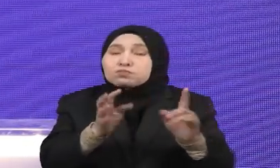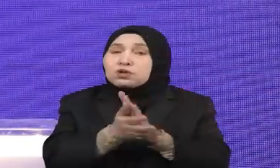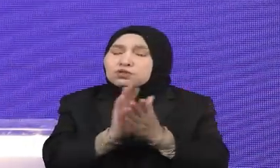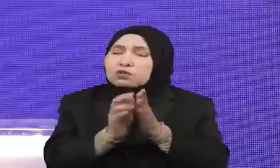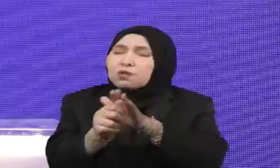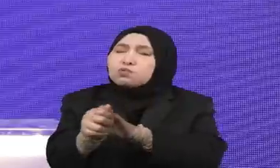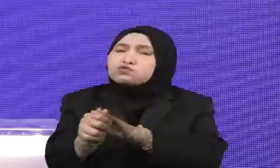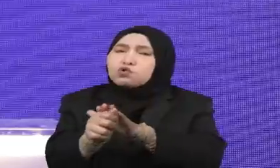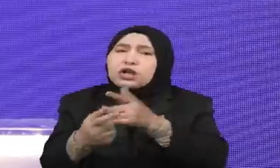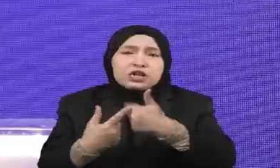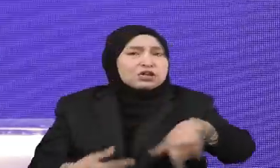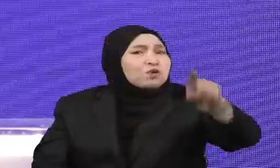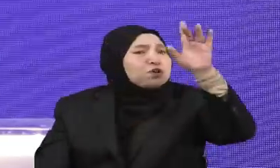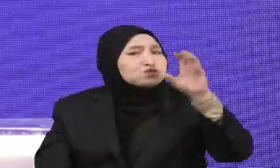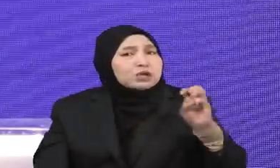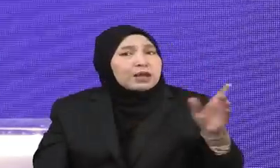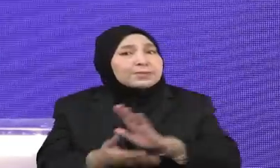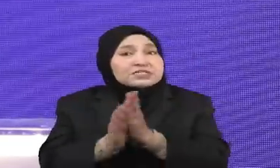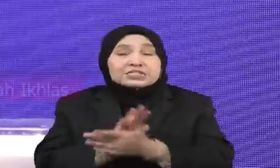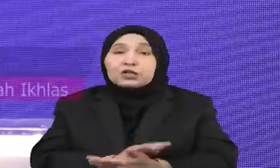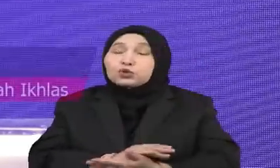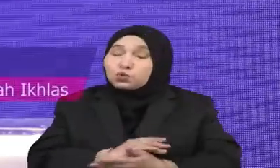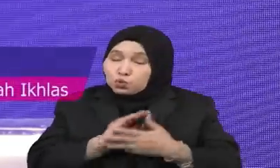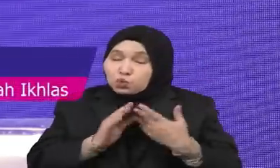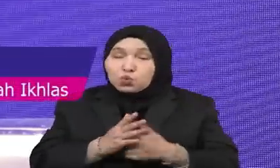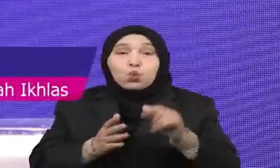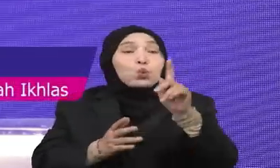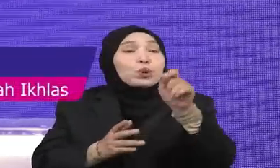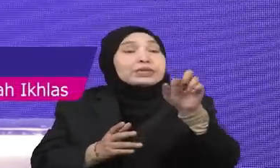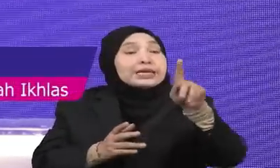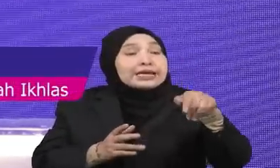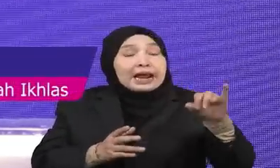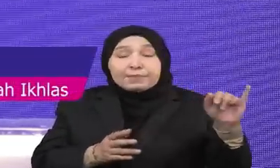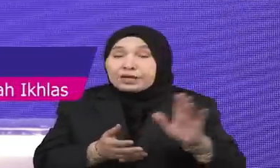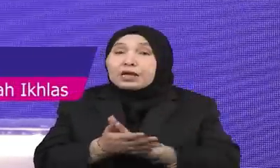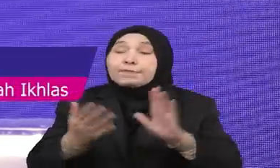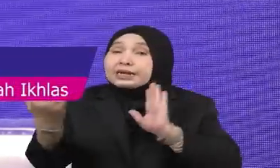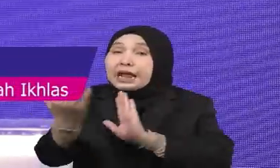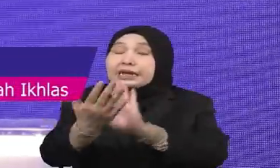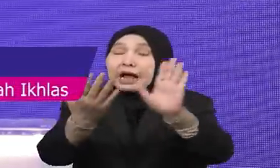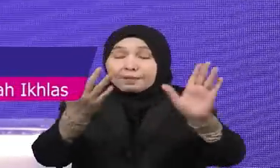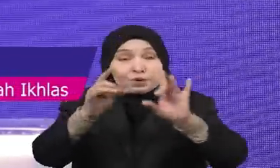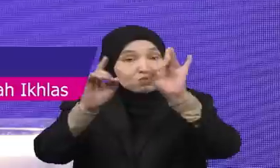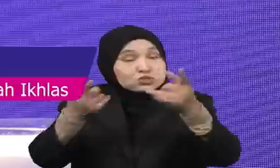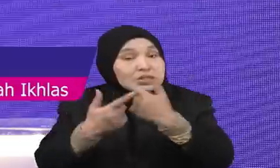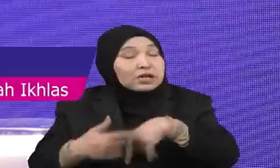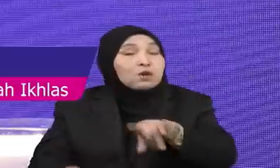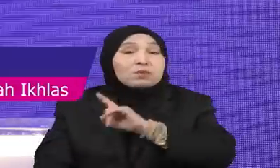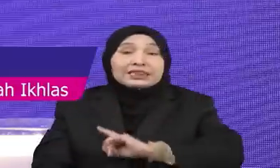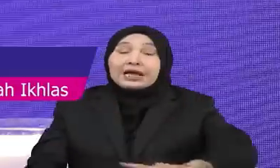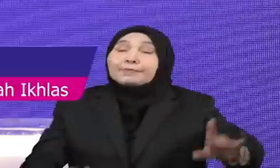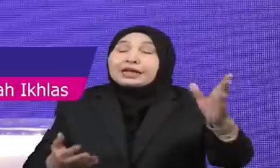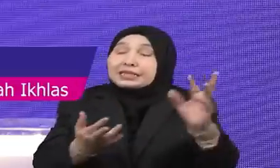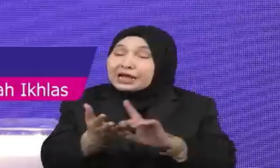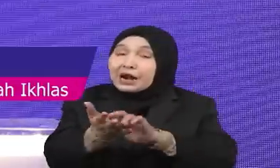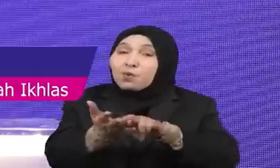pucukan daripada Allah subhanahu wa ta'ala sebagai satu terapi kepada umat Islam yang menghadapi ujian Dan inilah juga terapi healing